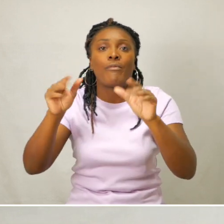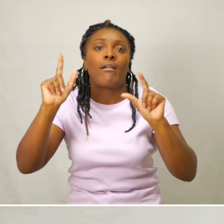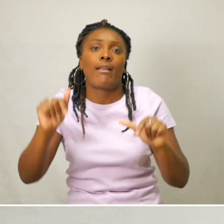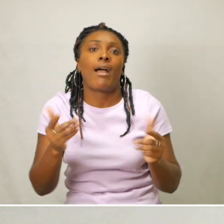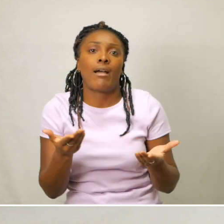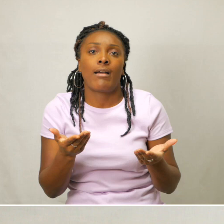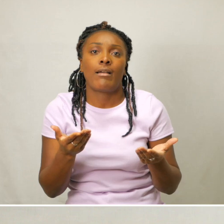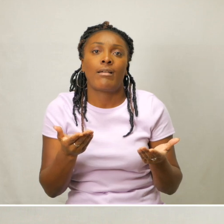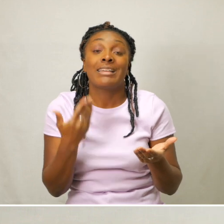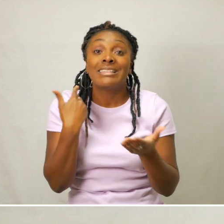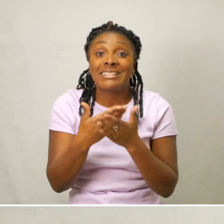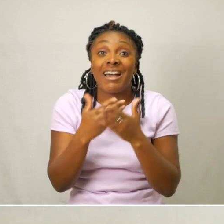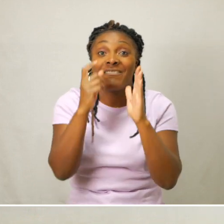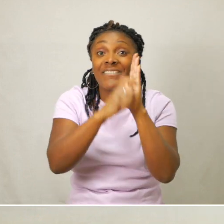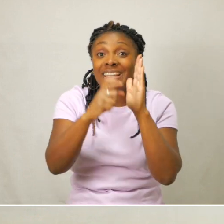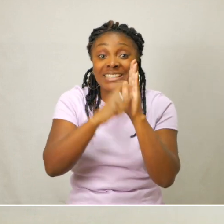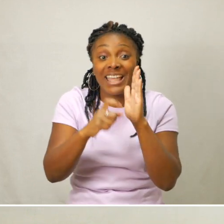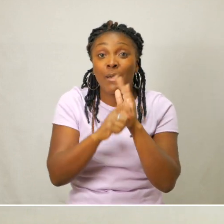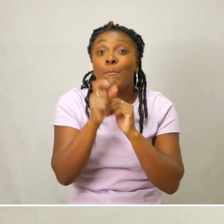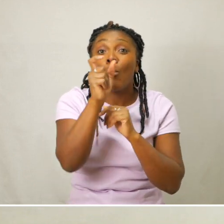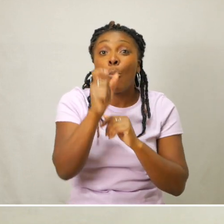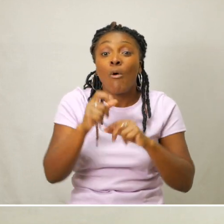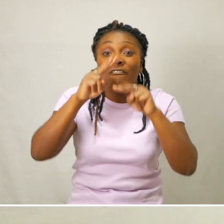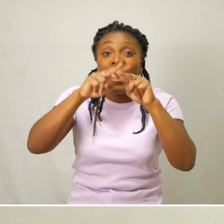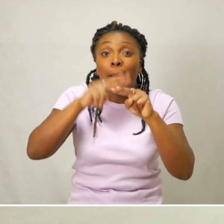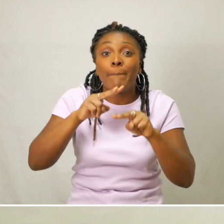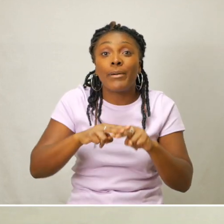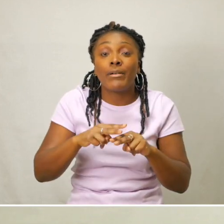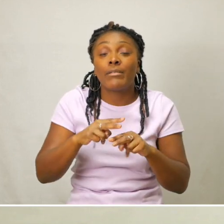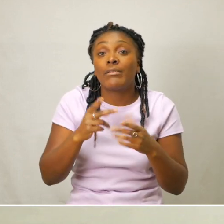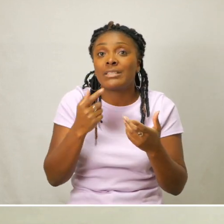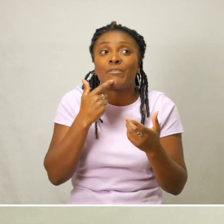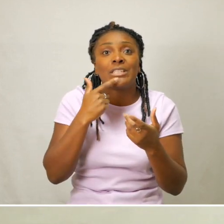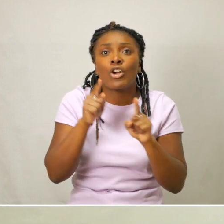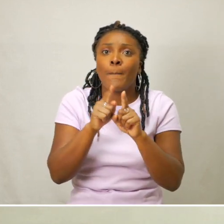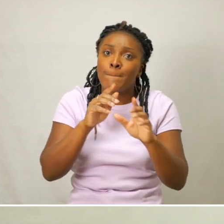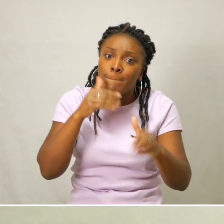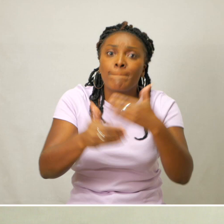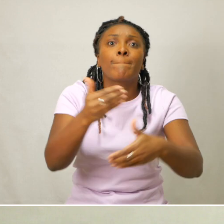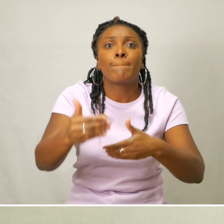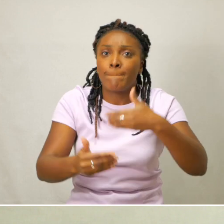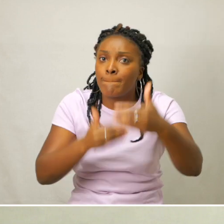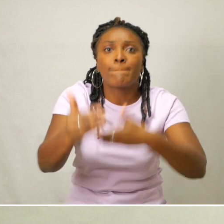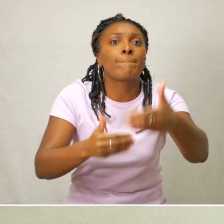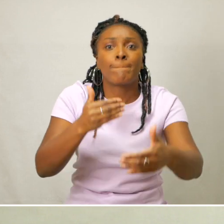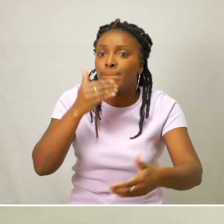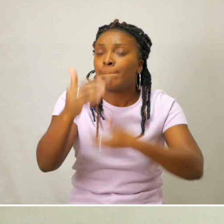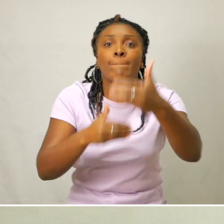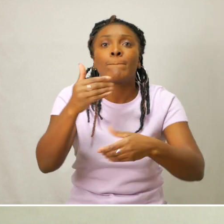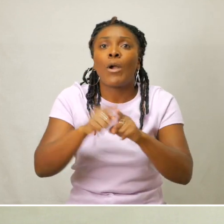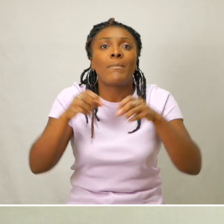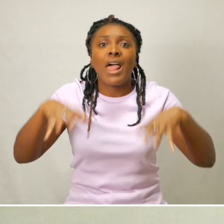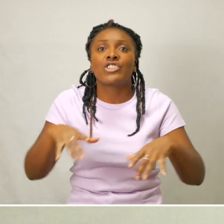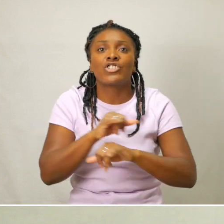textes, ces verbes sont utilisés dans un temps qui continue. On n'a pas ça en français, mais c'est quelque chose qui va jusqu'au bout, en fait, qui ne se relâche pas.